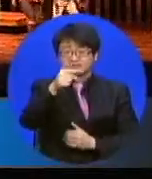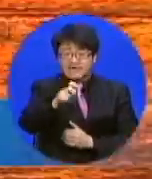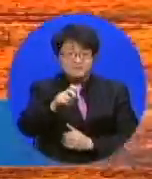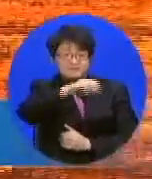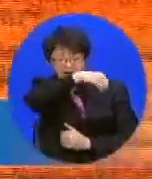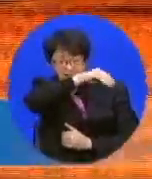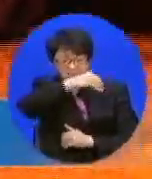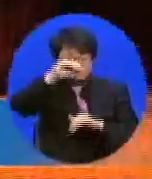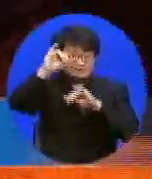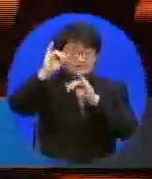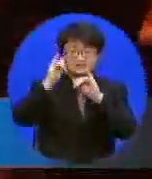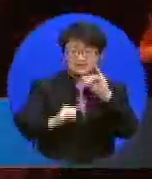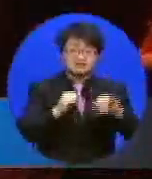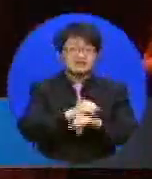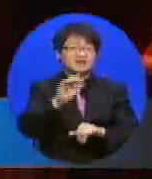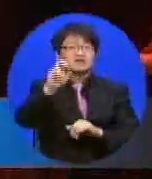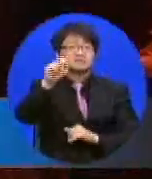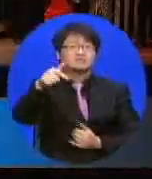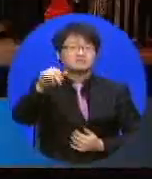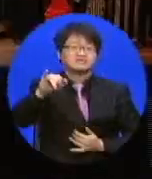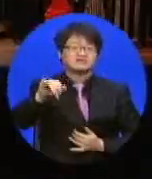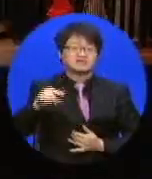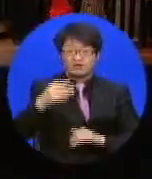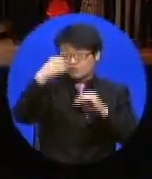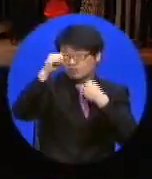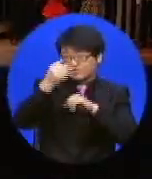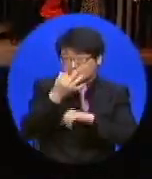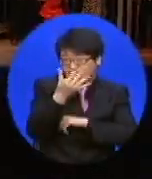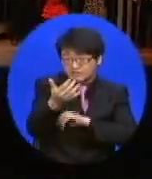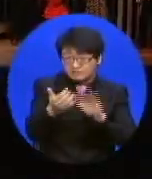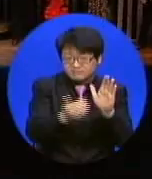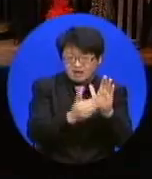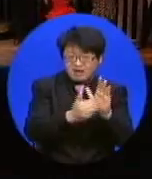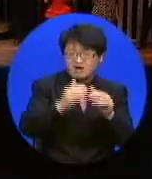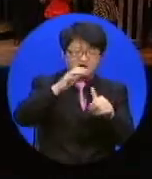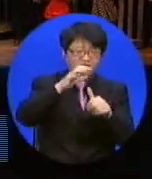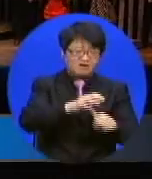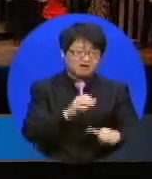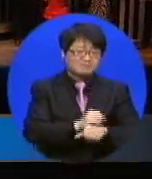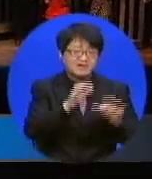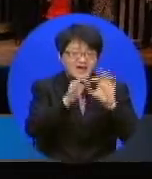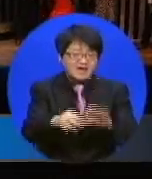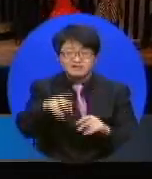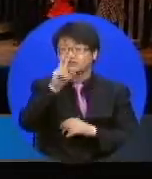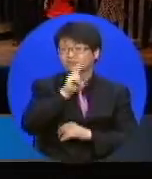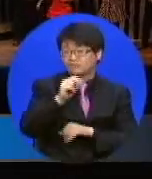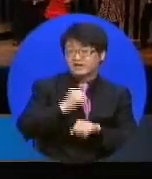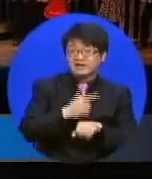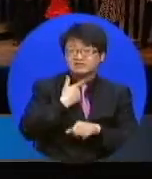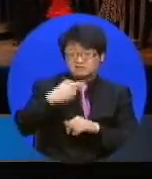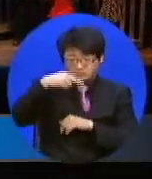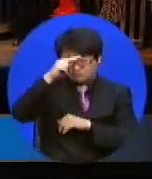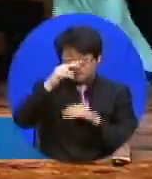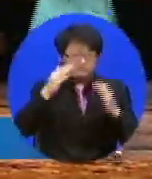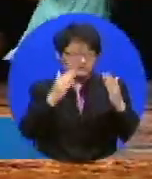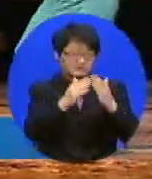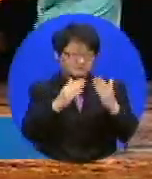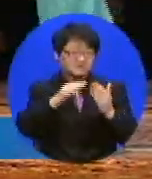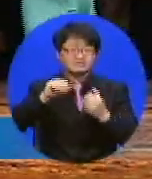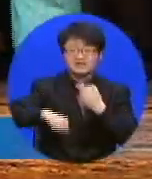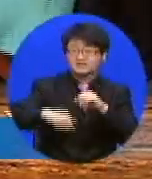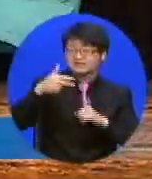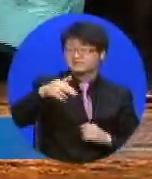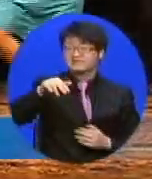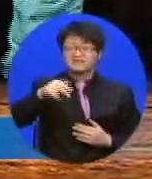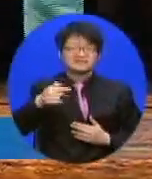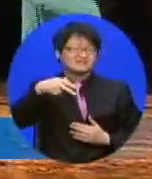역사를 한편의 뮤지컬에 담았습니다. 억압된 현실을 도피해 연일 뮤지션들이 몰려들던 술집에서는 자유로운